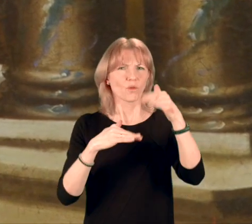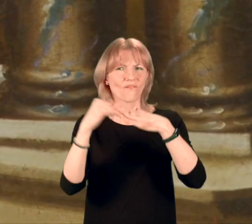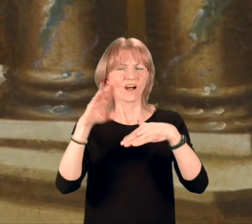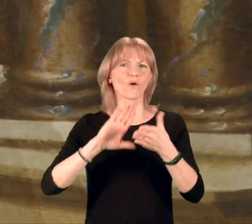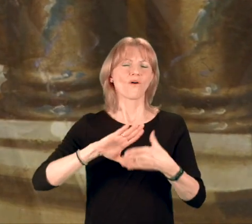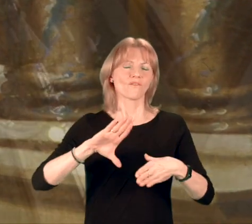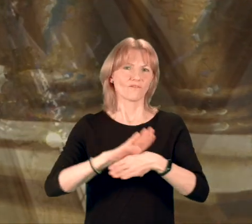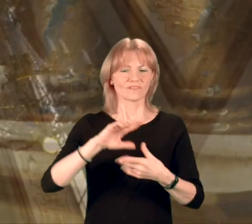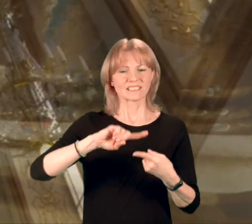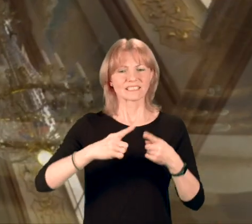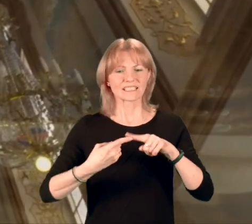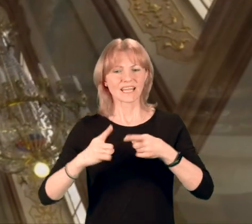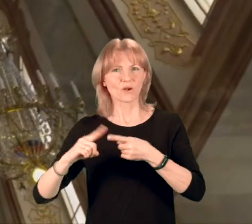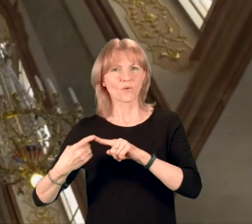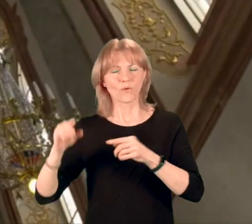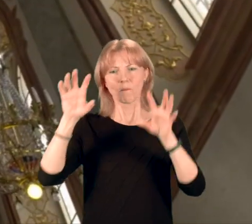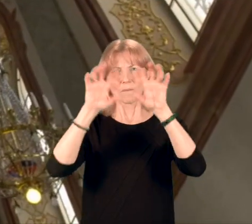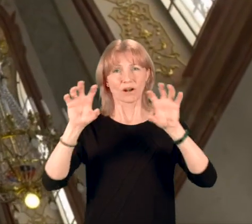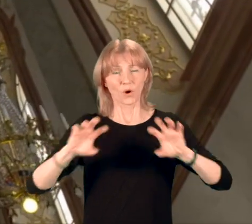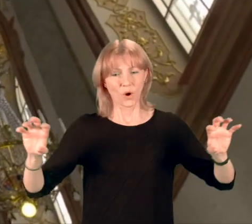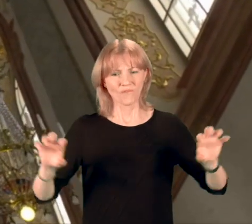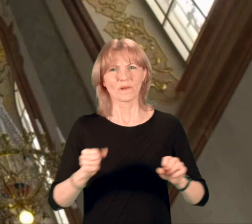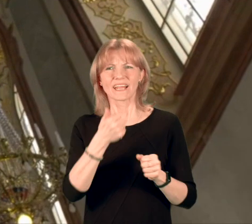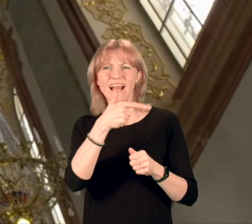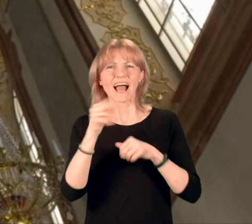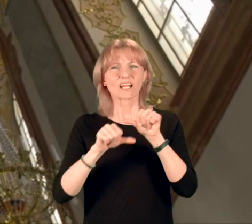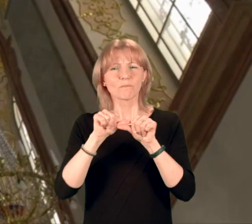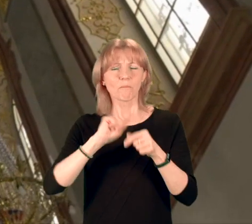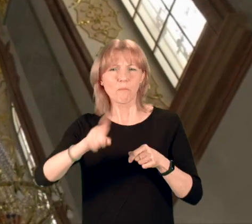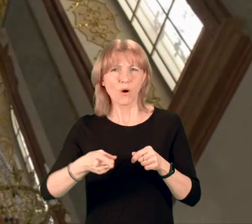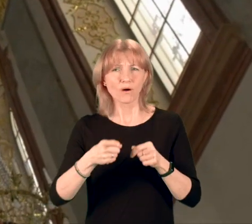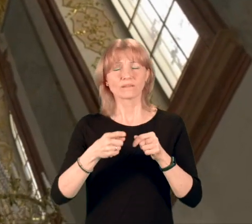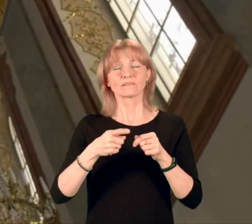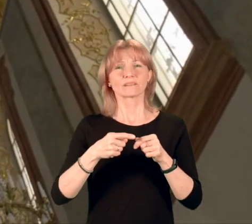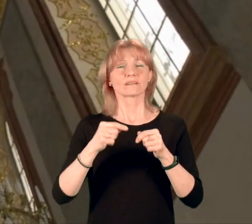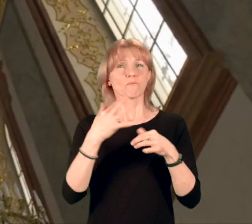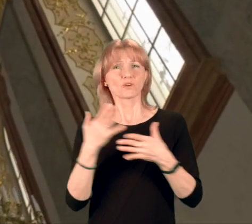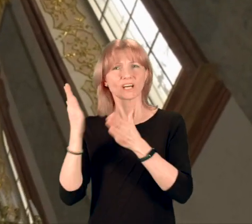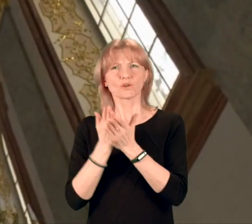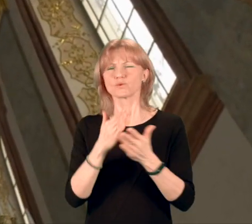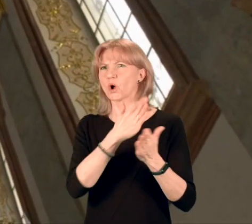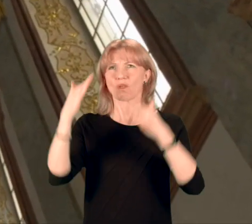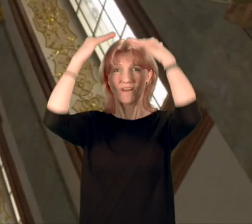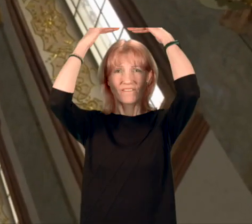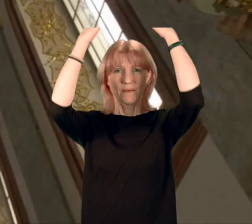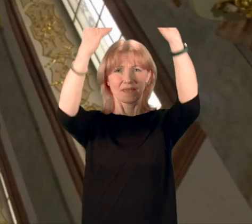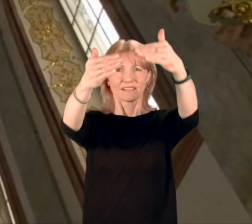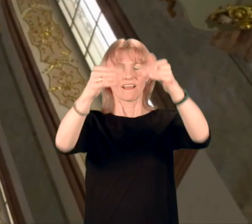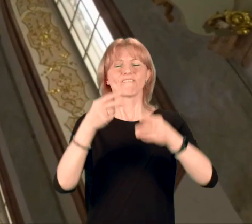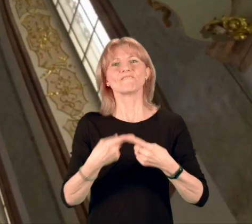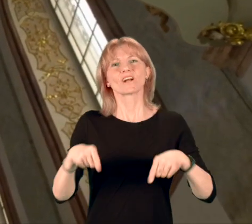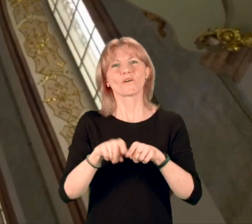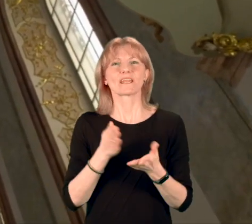Kilka lat po pożarze gotowe było już sklepienie. Autorem jego dekoracji był śląski artysta Karol Dankwart.